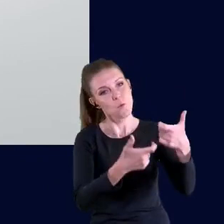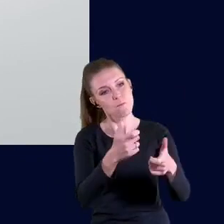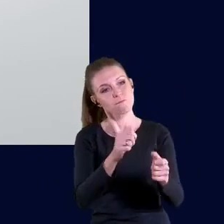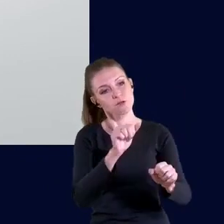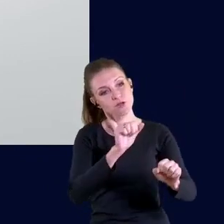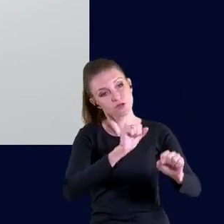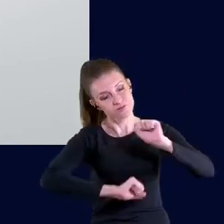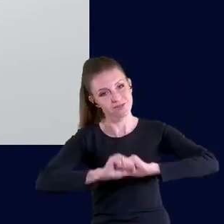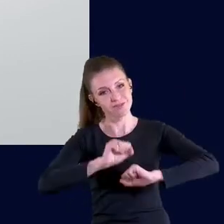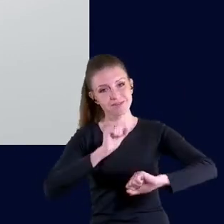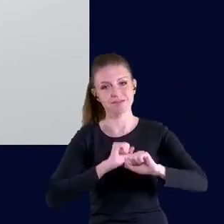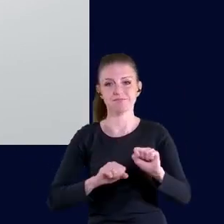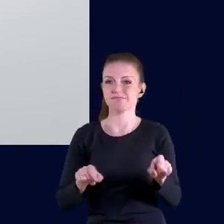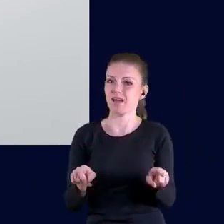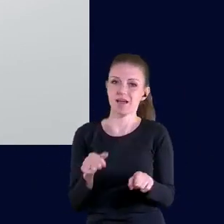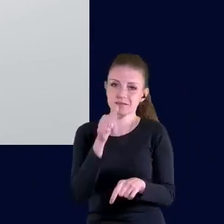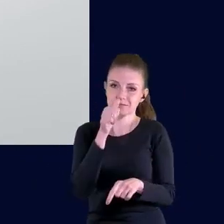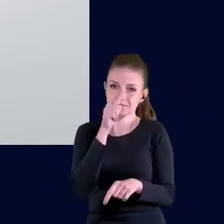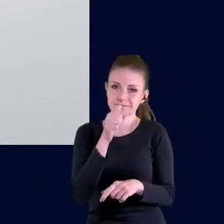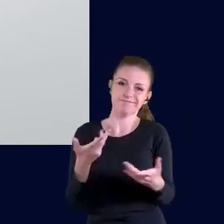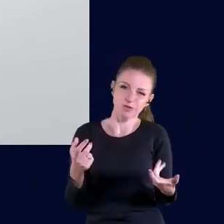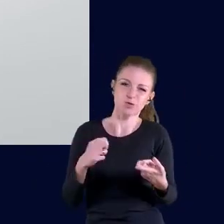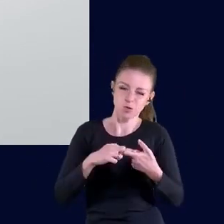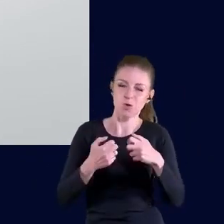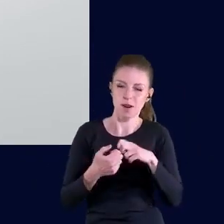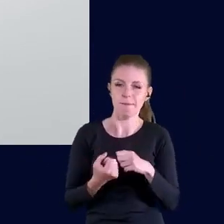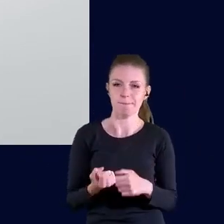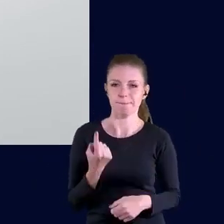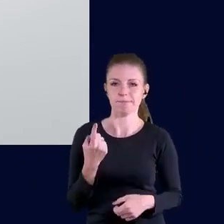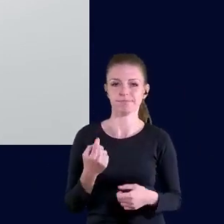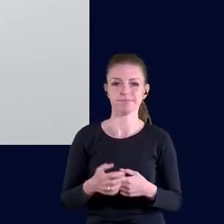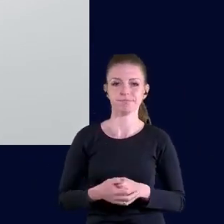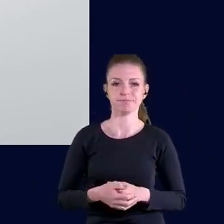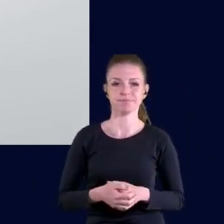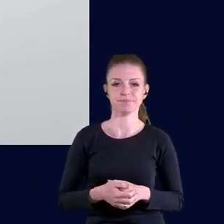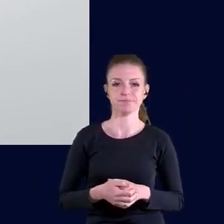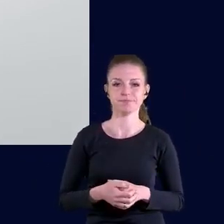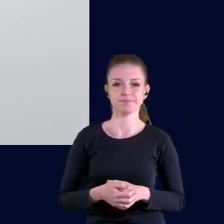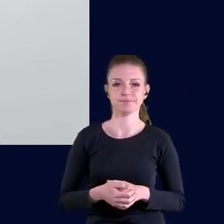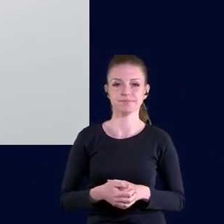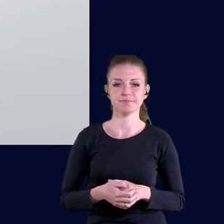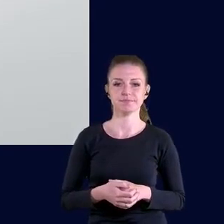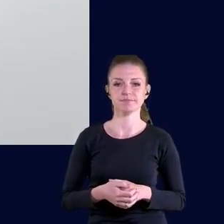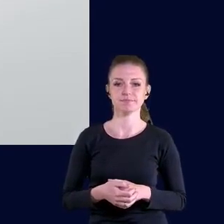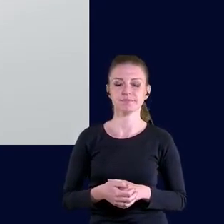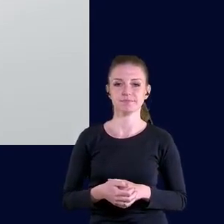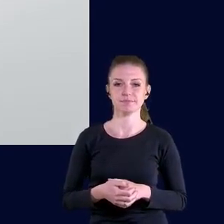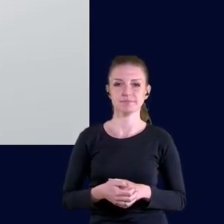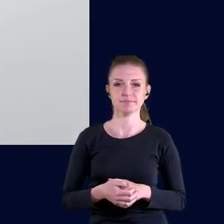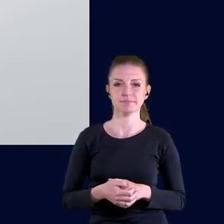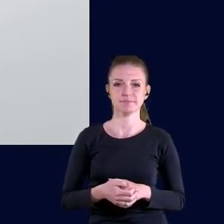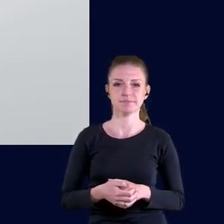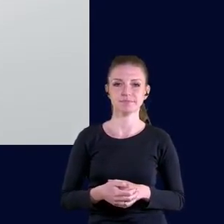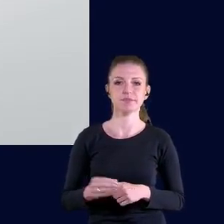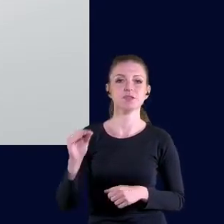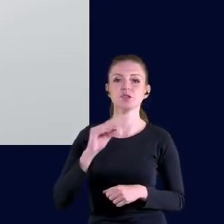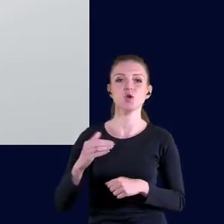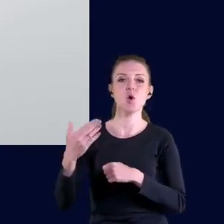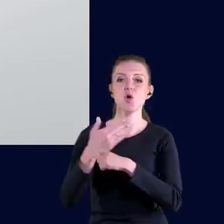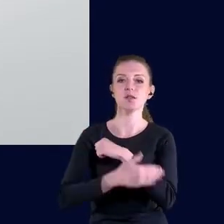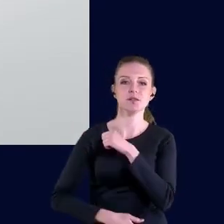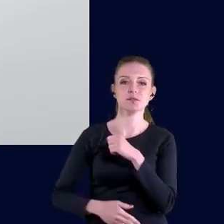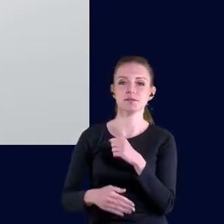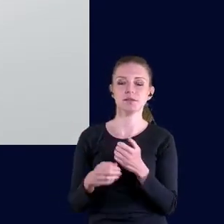takie ostatnim razem trudniejszym wyzwaniem jest to że jak